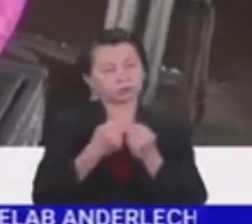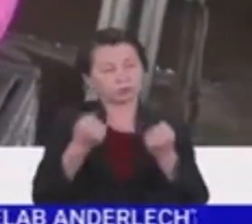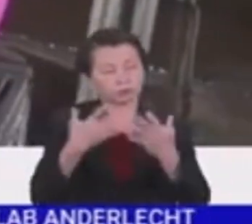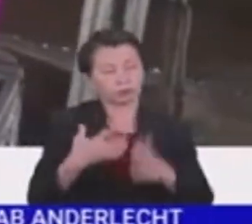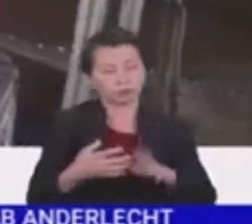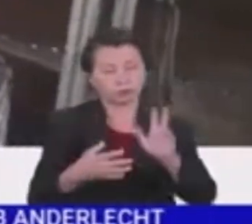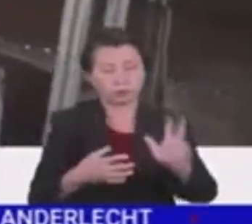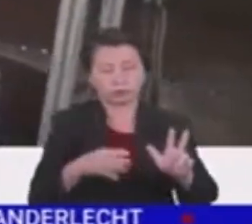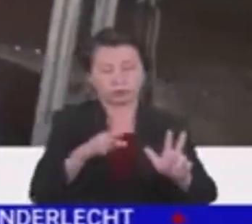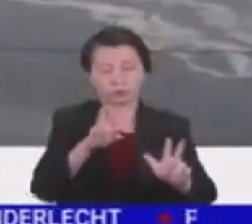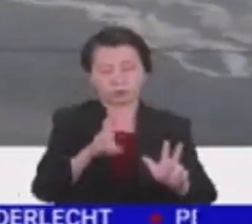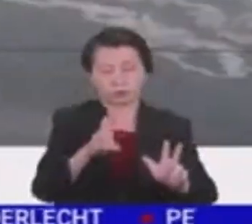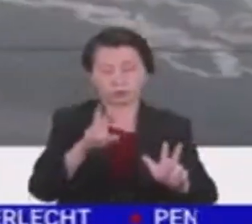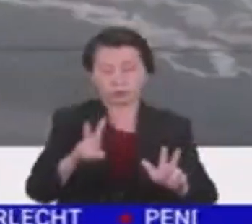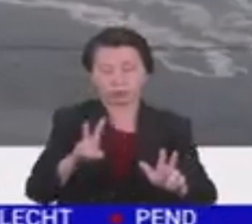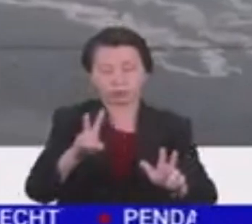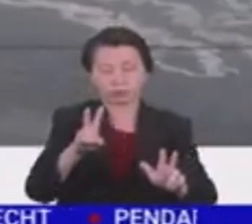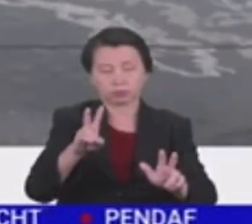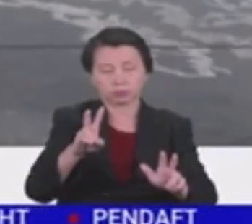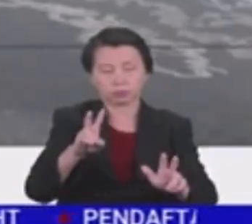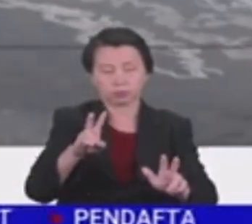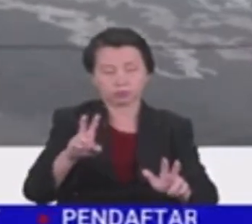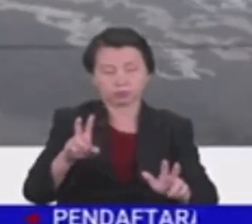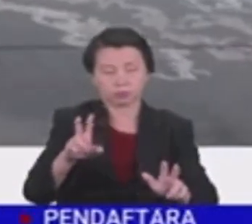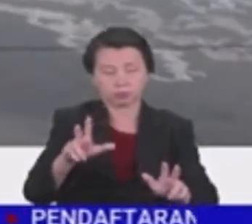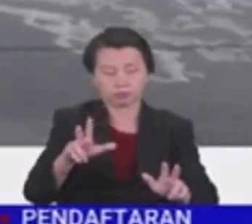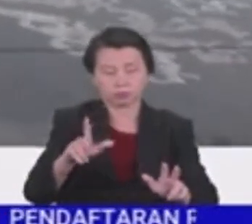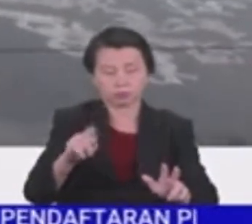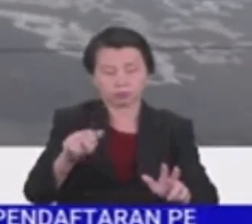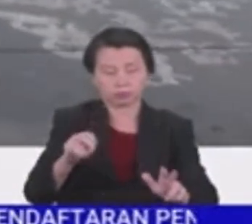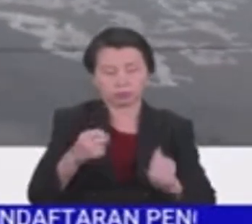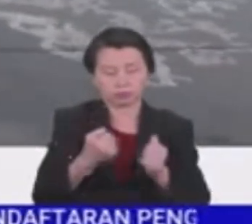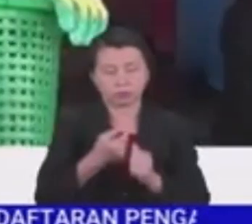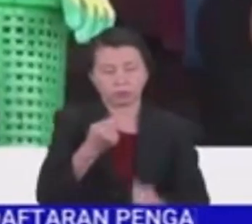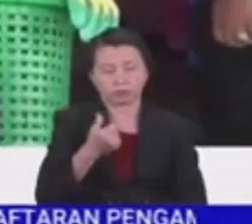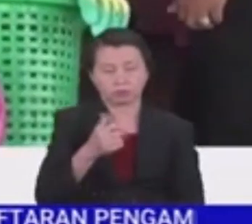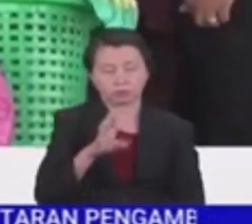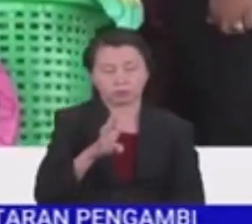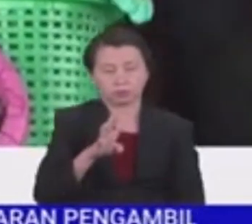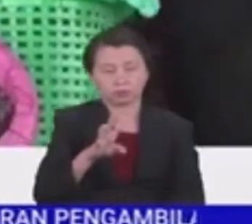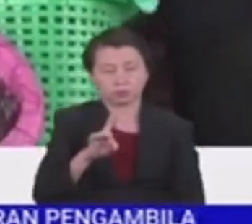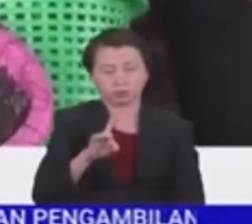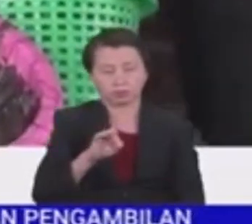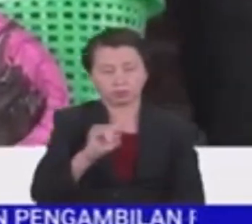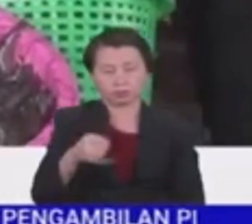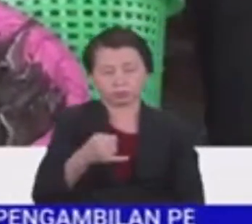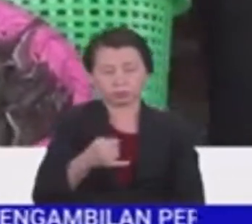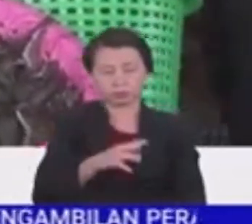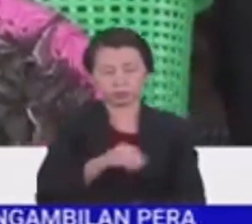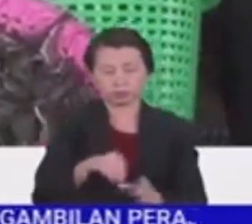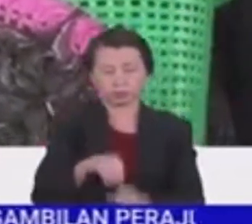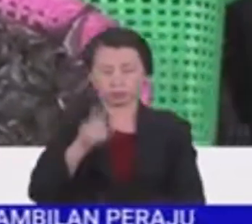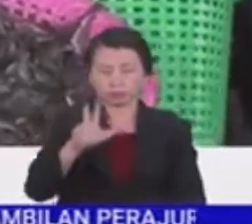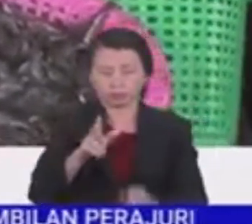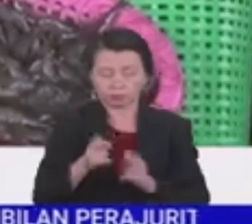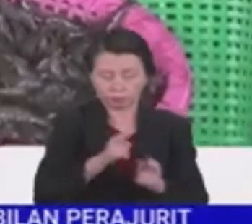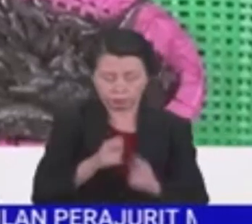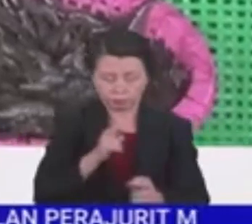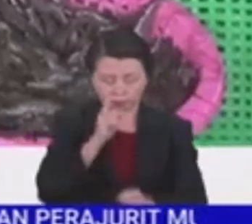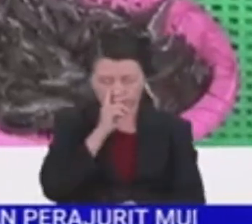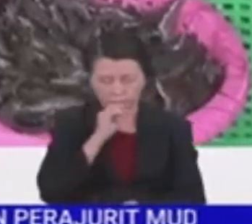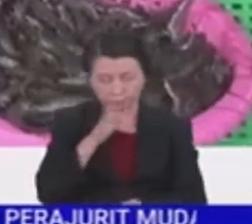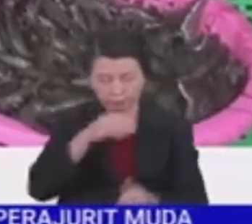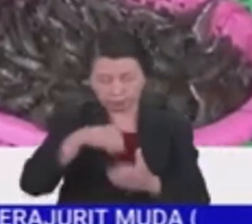sebanyak 2,077 tan metrik dengan nilaian RM48 juta melibatkan 3 pengusaha.